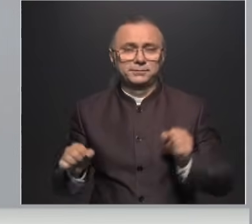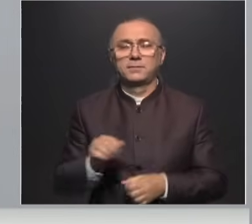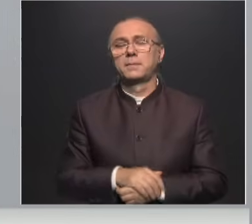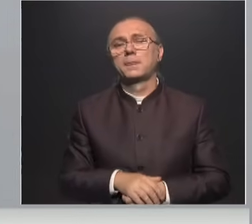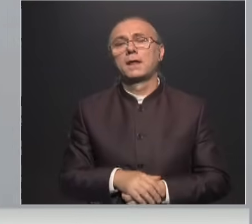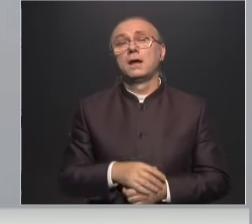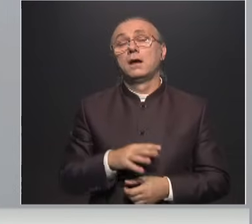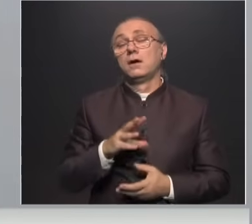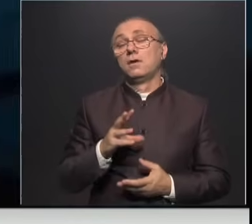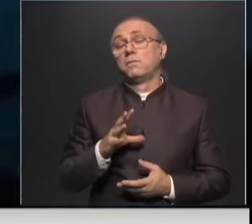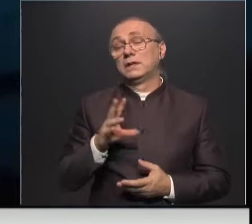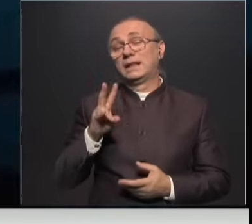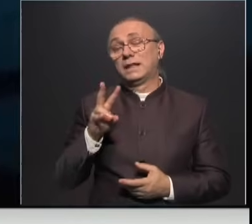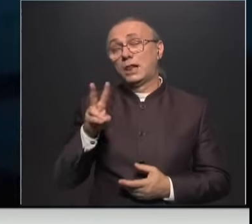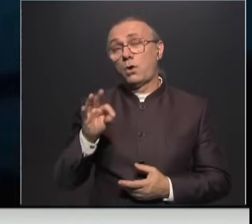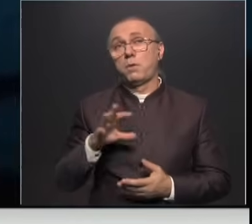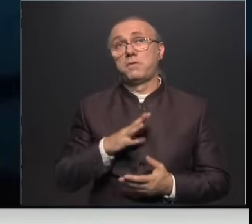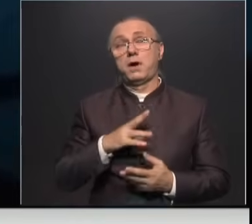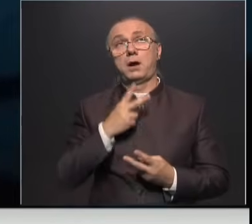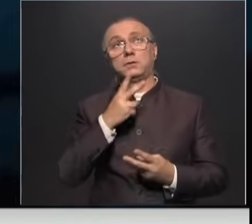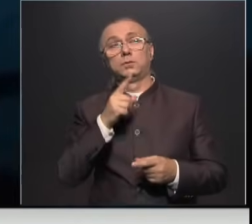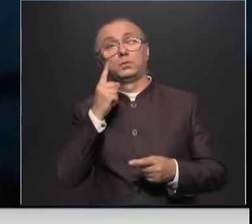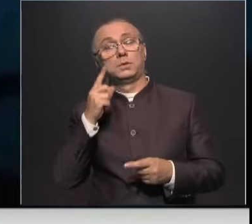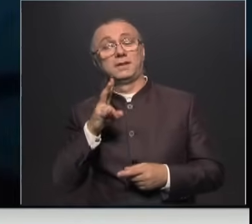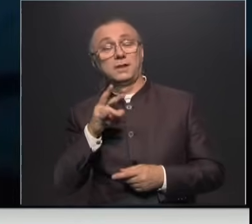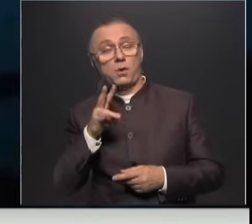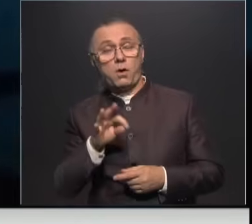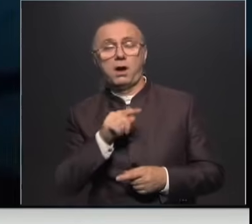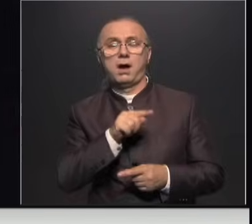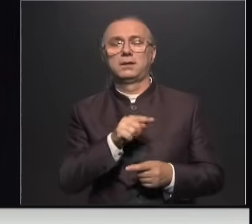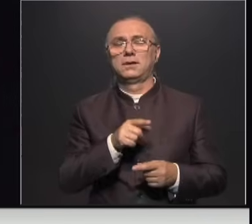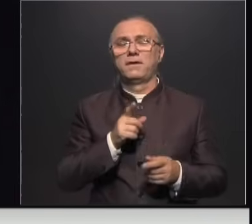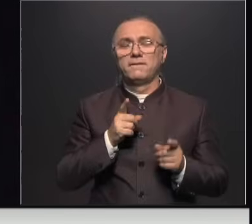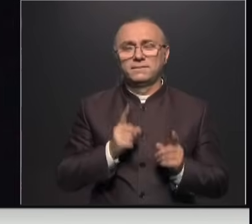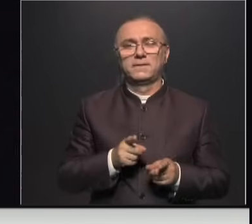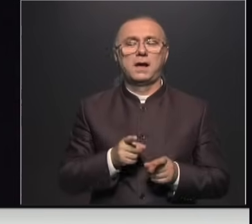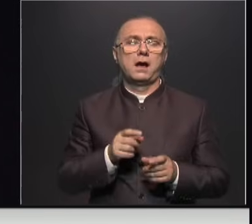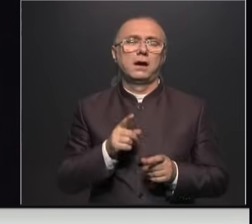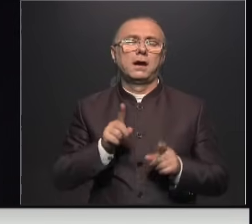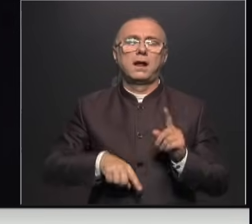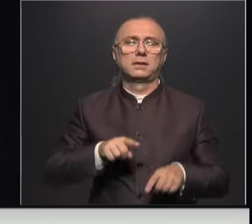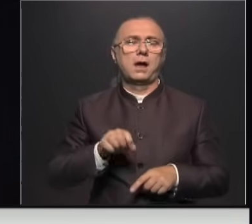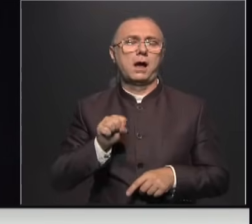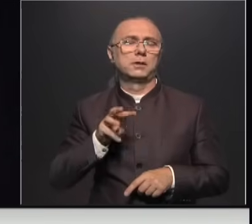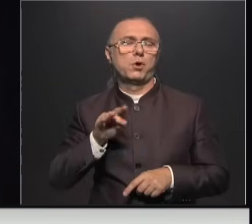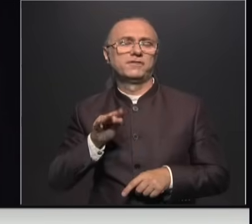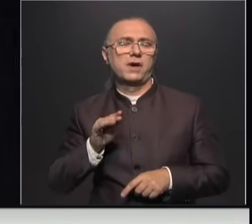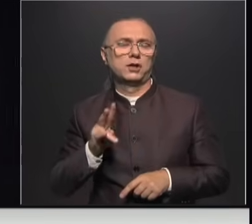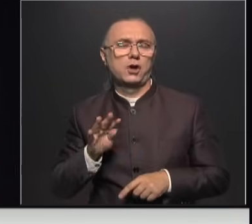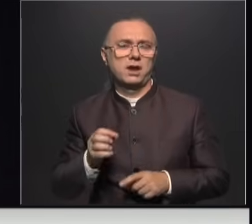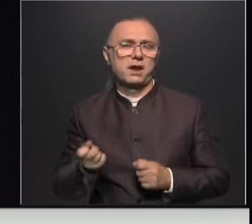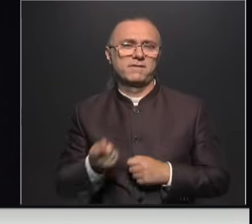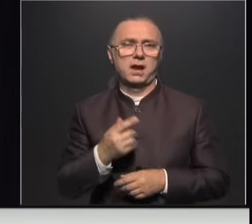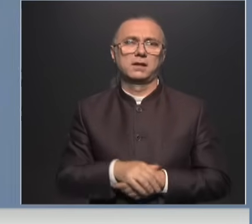атмосферные и оптические явления, а также продукты технической деятельности. Допустим, так называемые